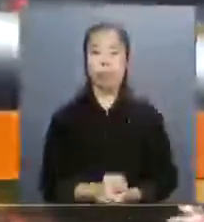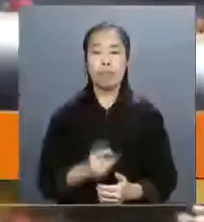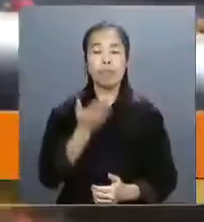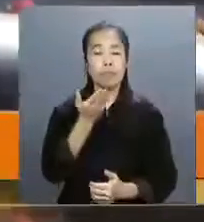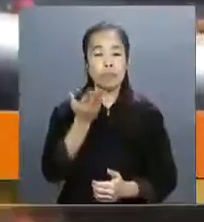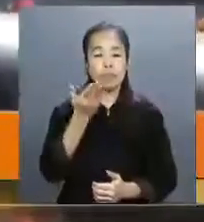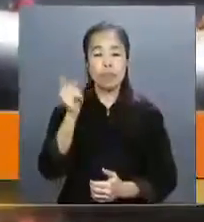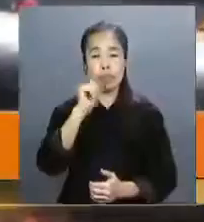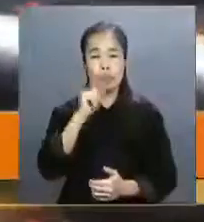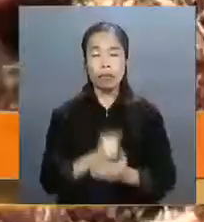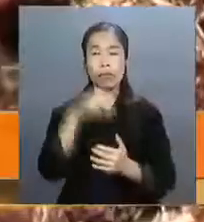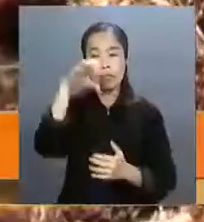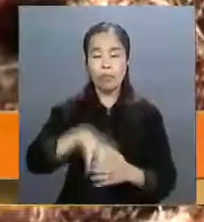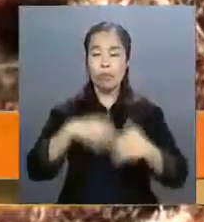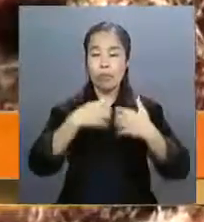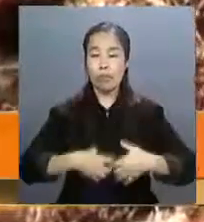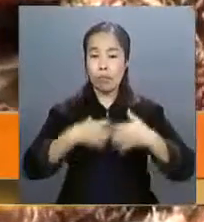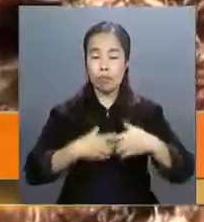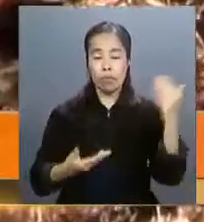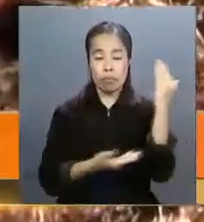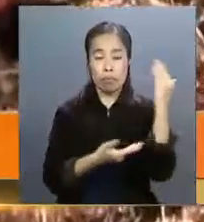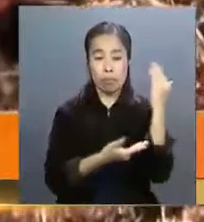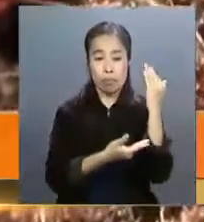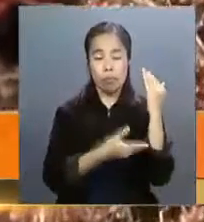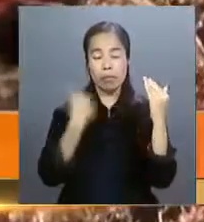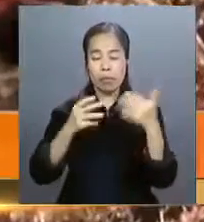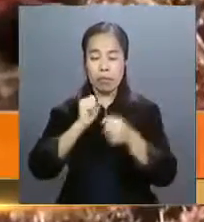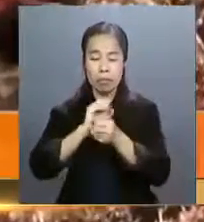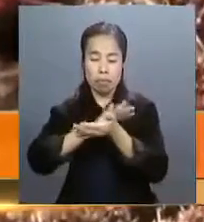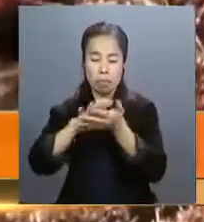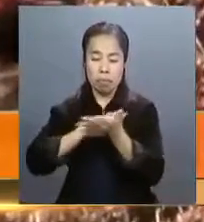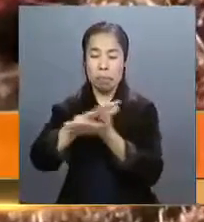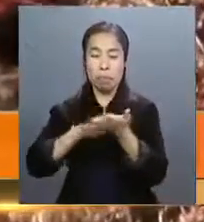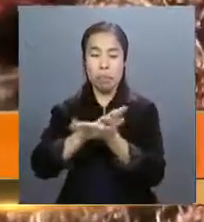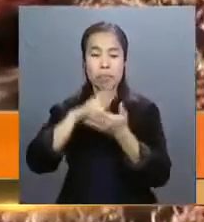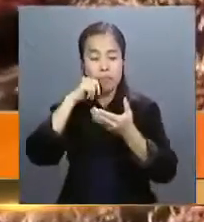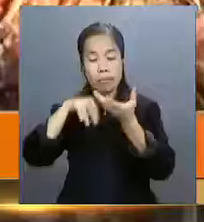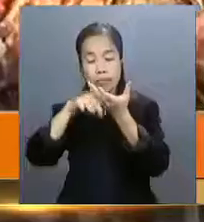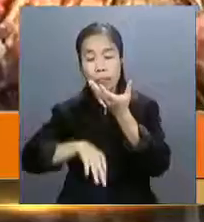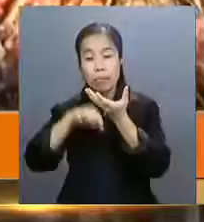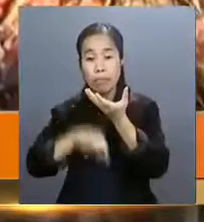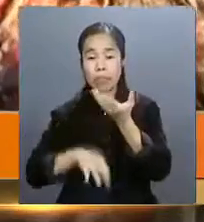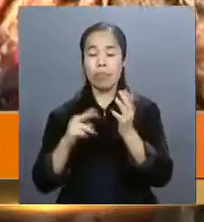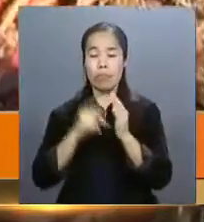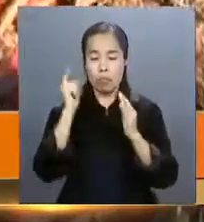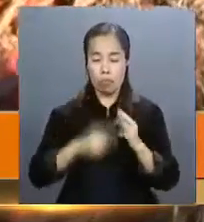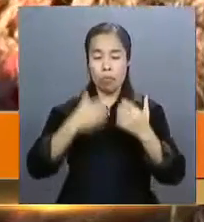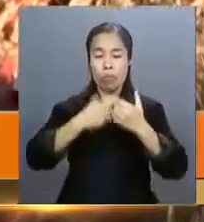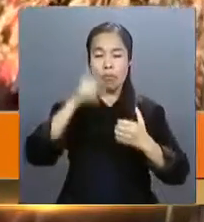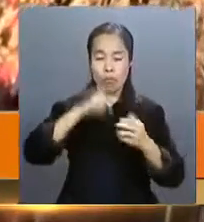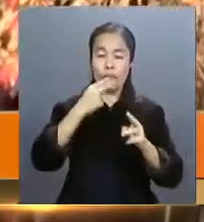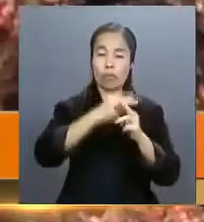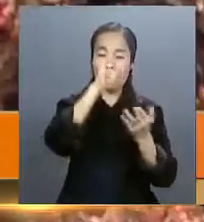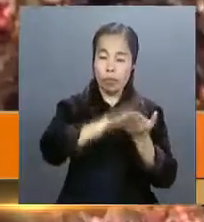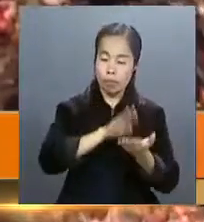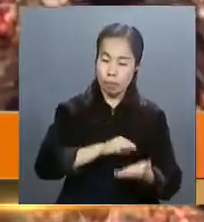านเทและโรงงานสกัดน้ำมันปาล์มจัดทำประวัติเกษตรกรที่นำผลผลิตมาขายนะครับเพื่อเป็นข้อมูลพื้นฐานรวมถึงขอให้ตำ